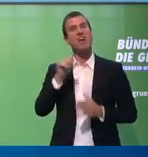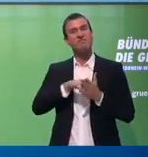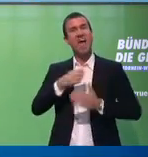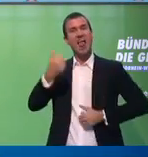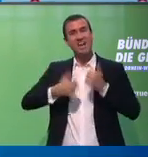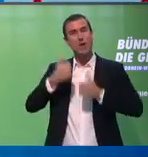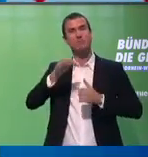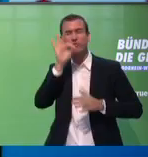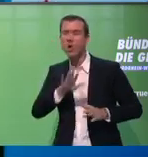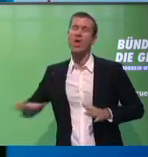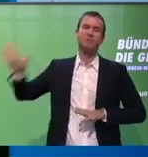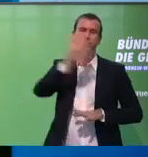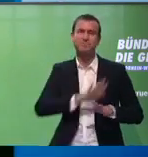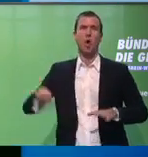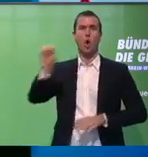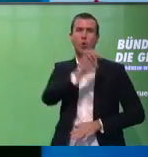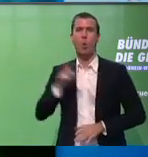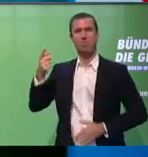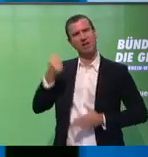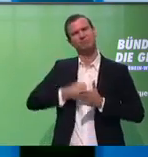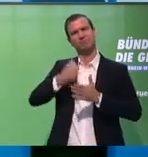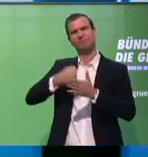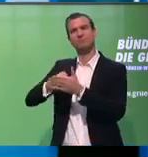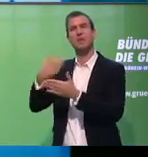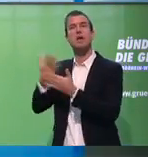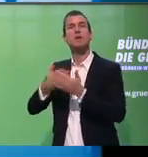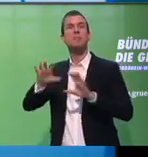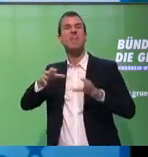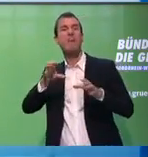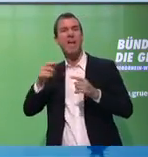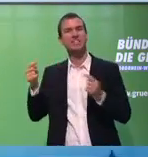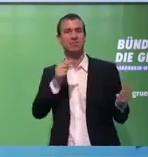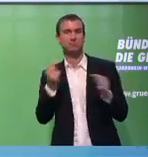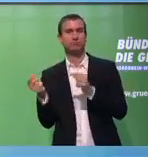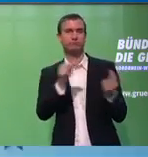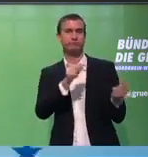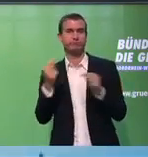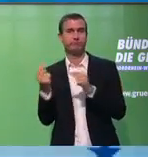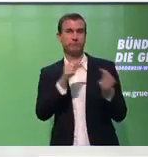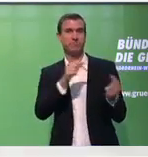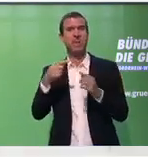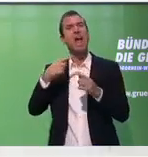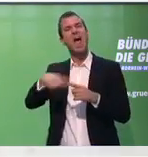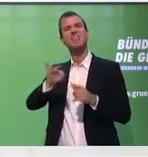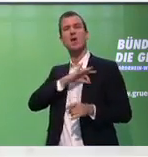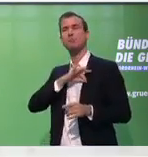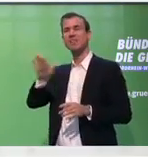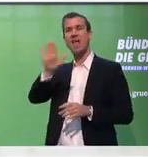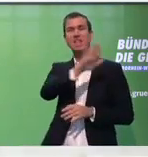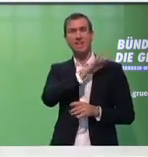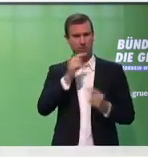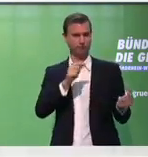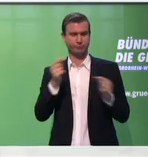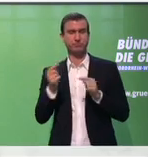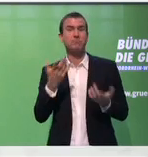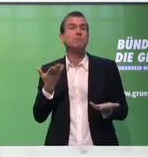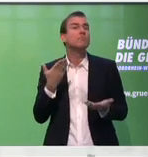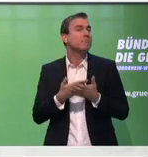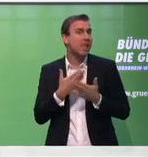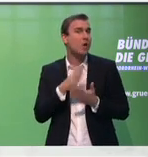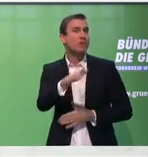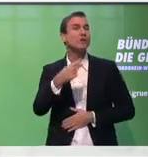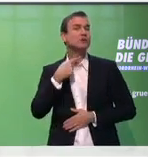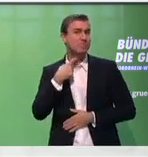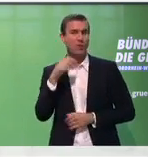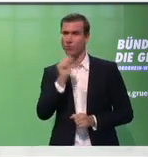Wahlkampf in ganz Europa auf. Zum Beispiel bei den Fernsehdebatten gegen die Kandidaten der anderen Parteien. Also, deine